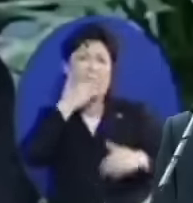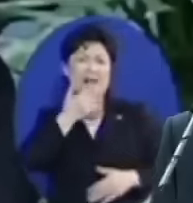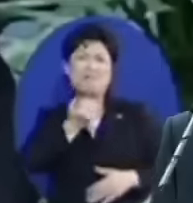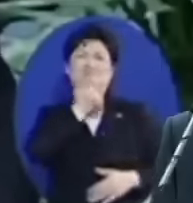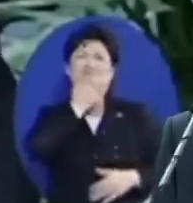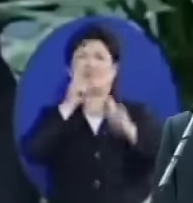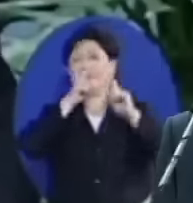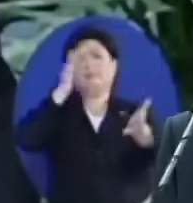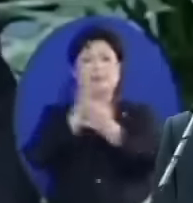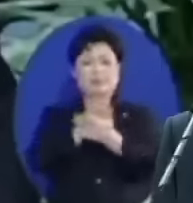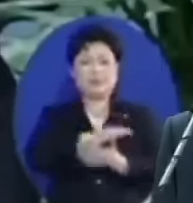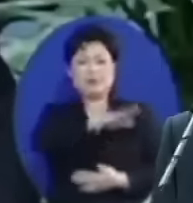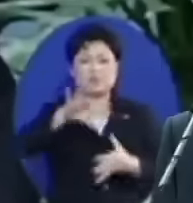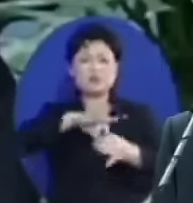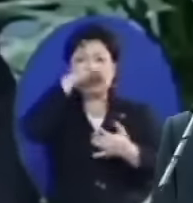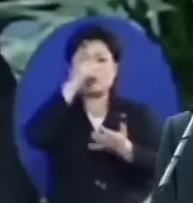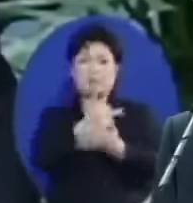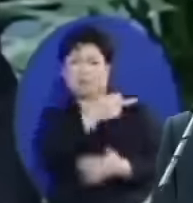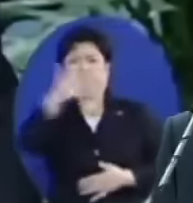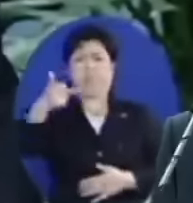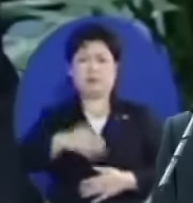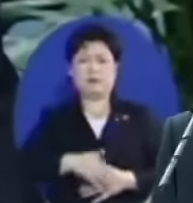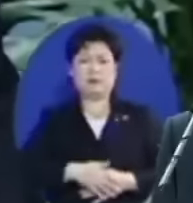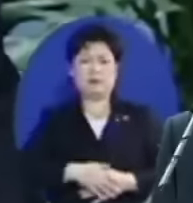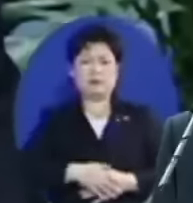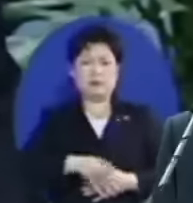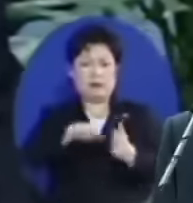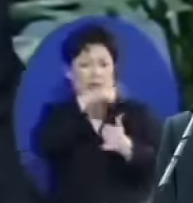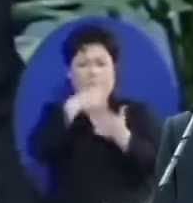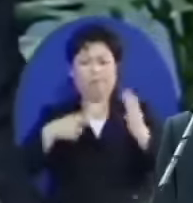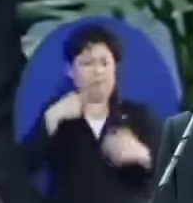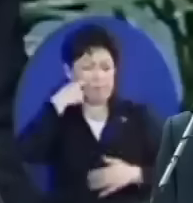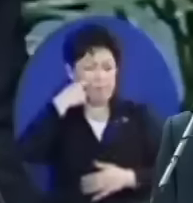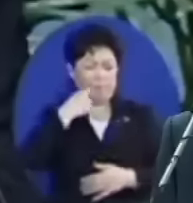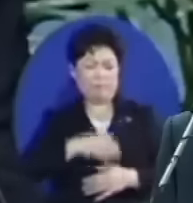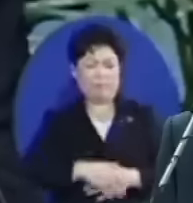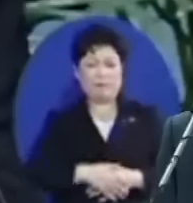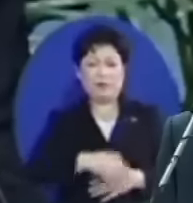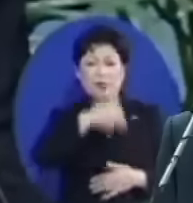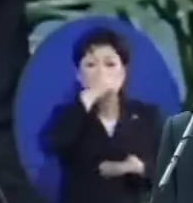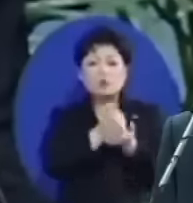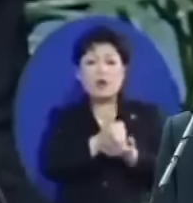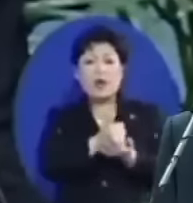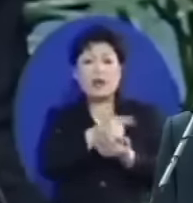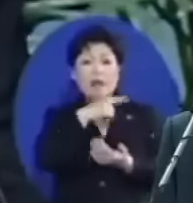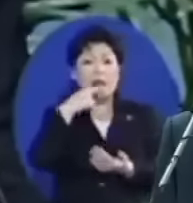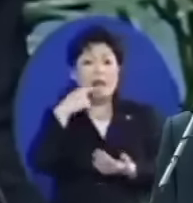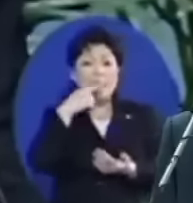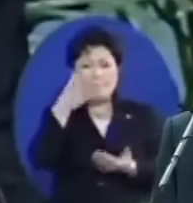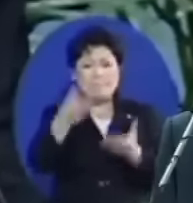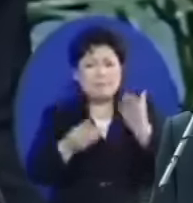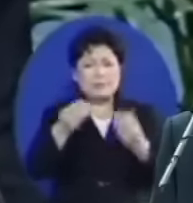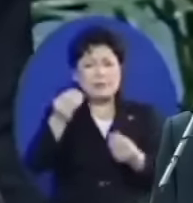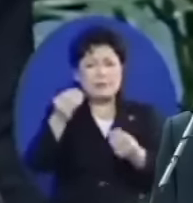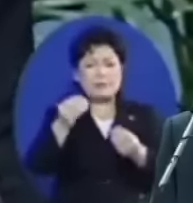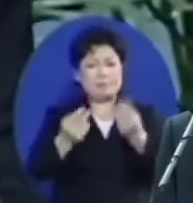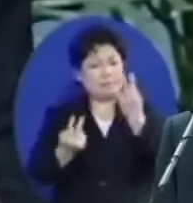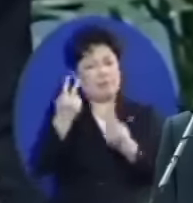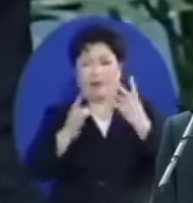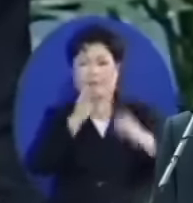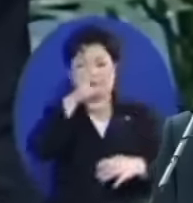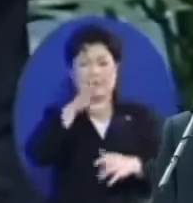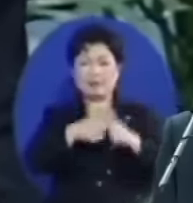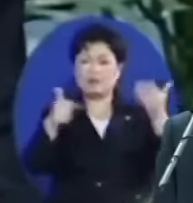마십시오. 우리의 죄가 얼마나 큰데 그것으로 갚을 수가 있습니까? 죄의 빚에 비교하면 아무것도 아니지요.